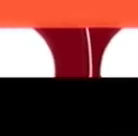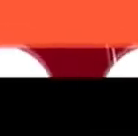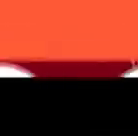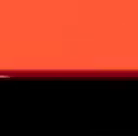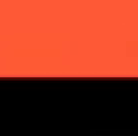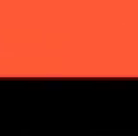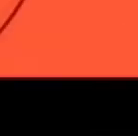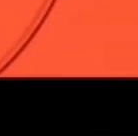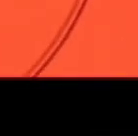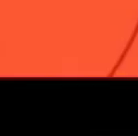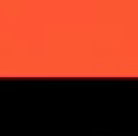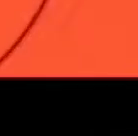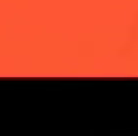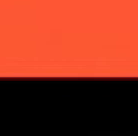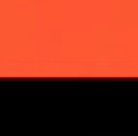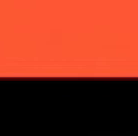Музика